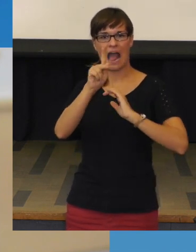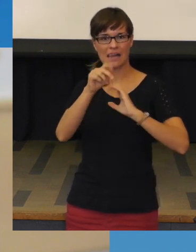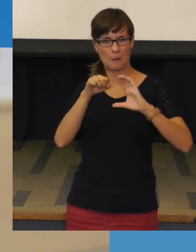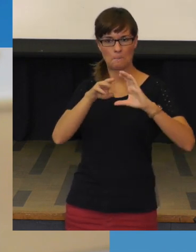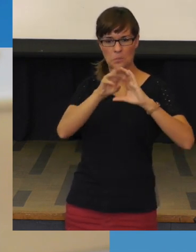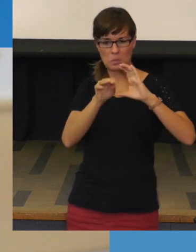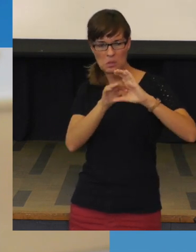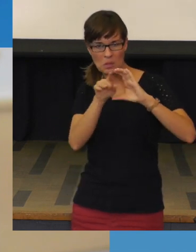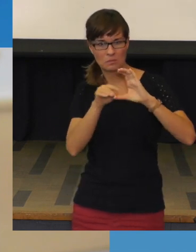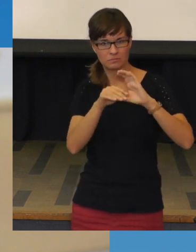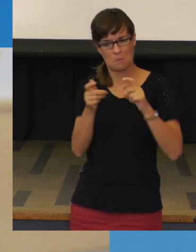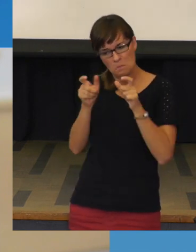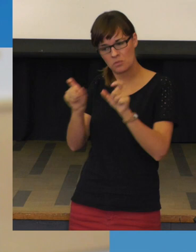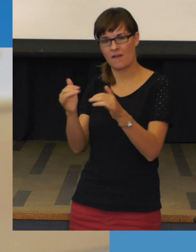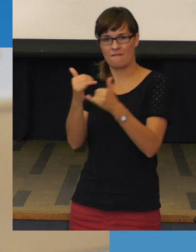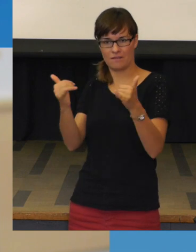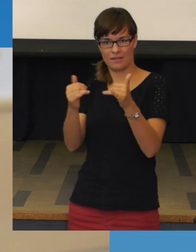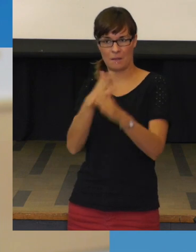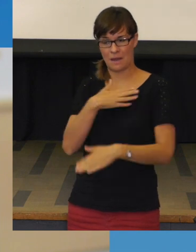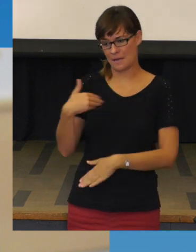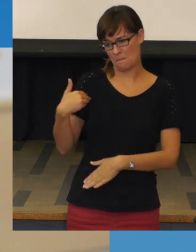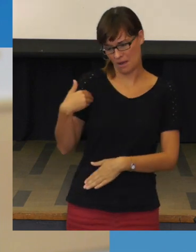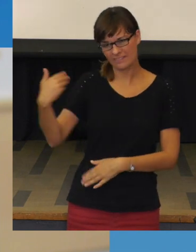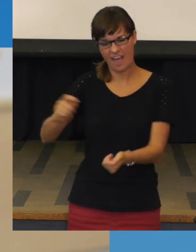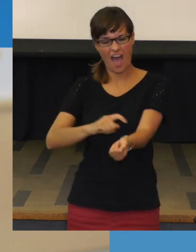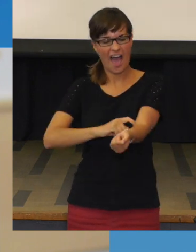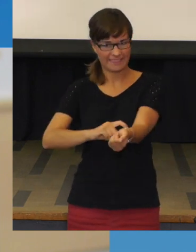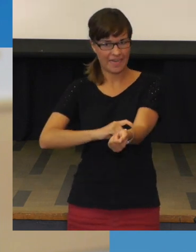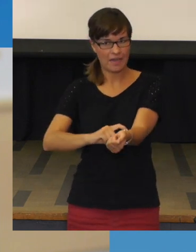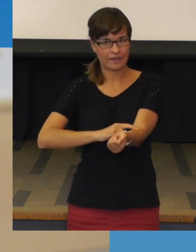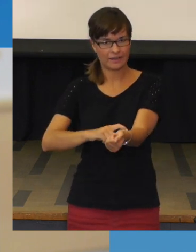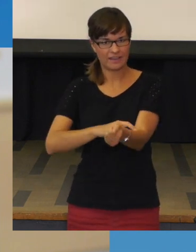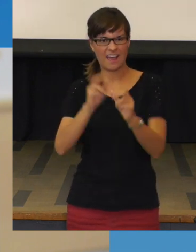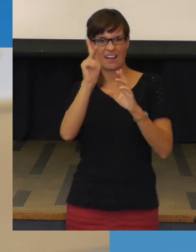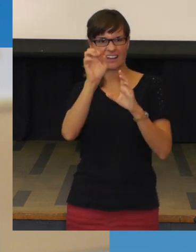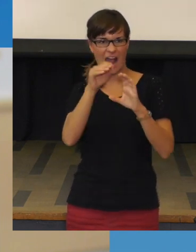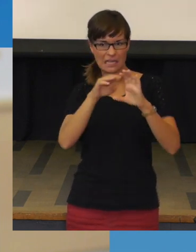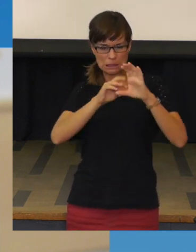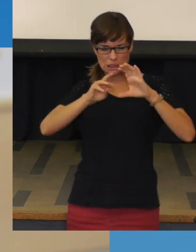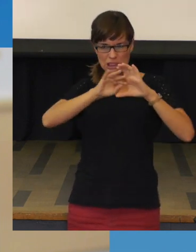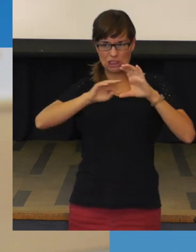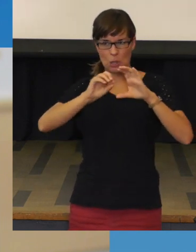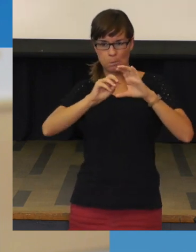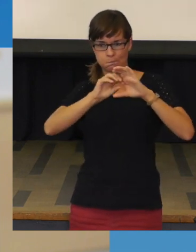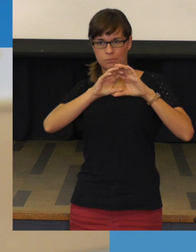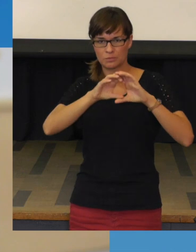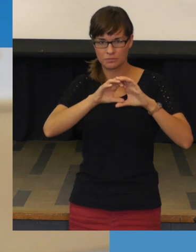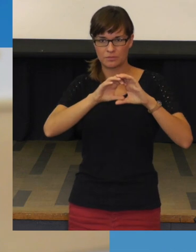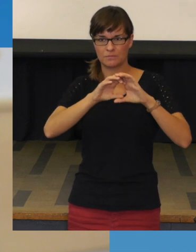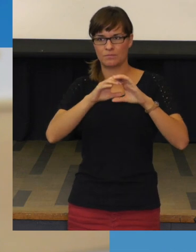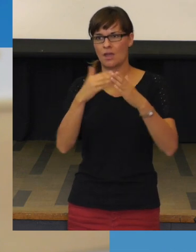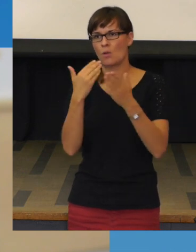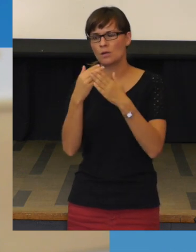gewisse Arterienverkalkung festgestellt worden. Ich habe auch sehr viel recherchiert, unter anderem auch über die Rolle von